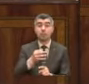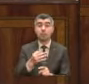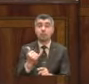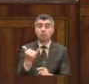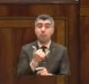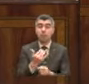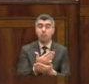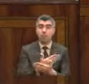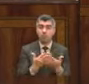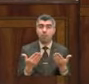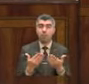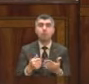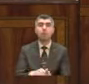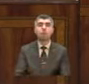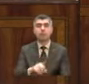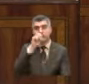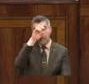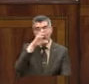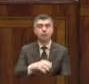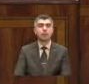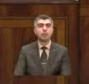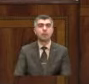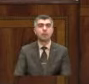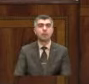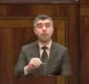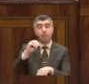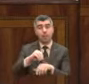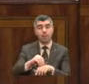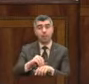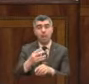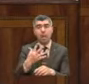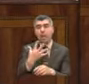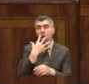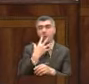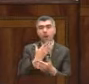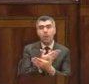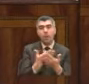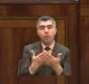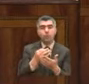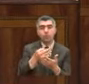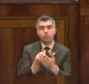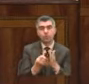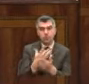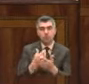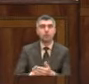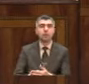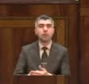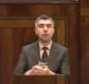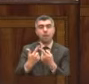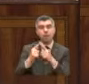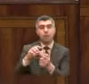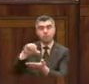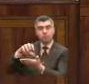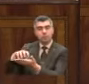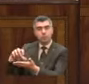ما يتعلق بالطاقة. برنامج رصد جودة الهواء، برنامج حماية وتثمين الأوساط الطبيعية في كافة الأقاليم